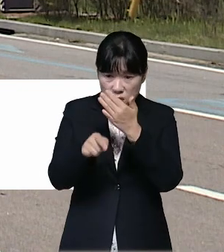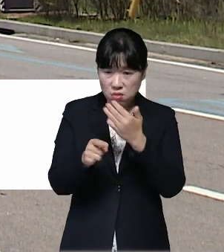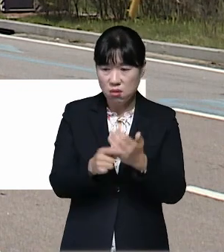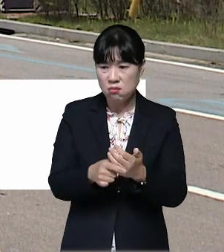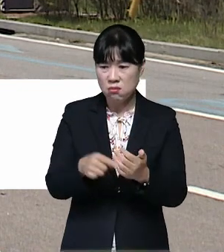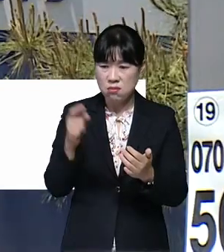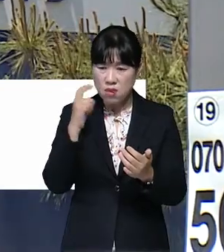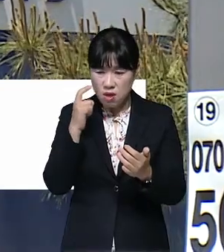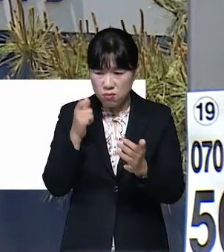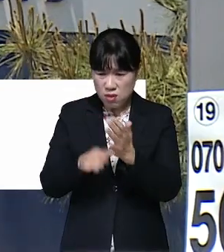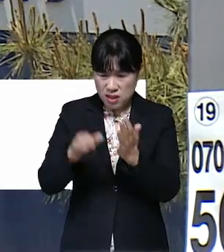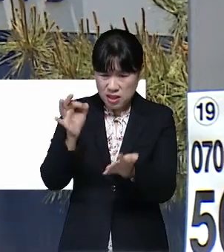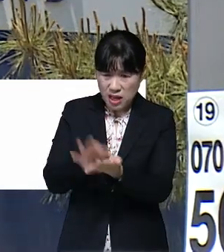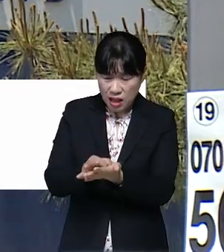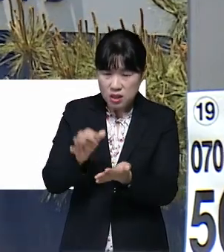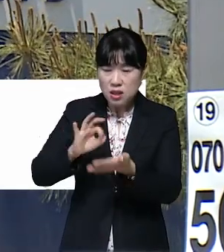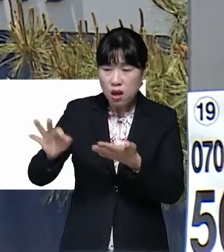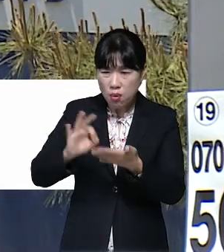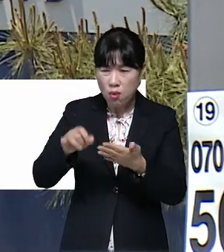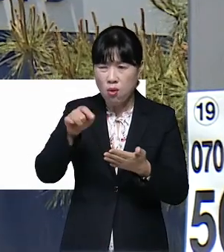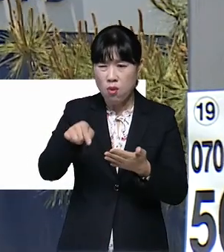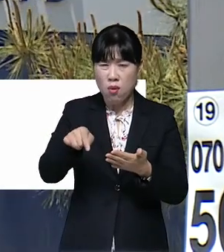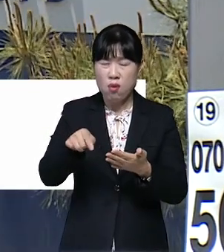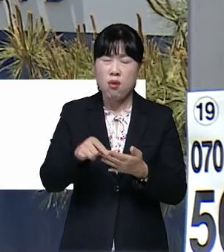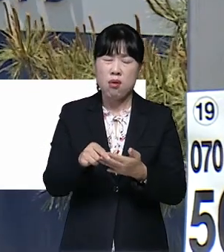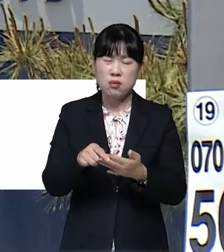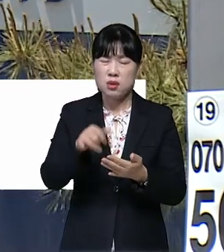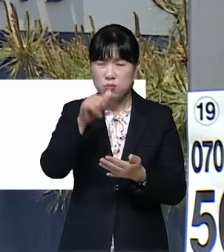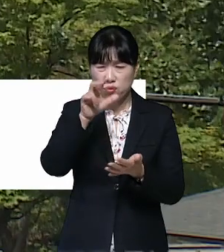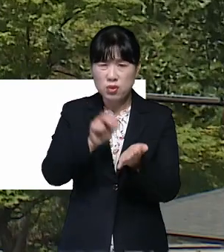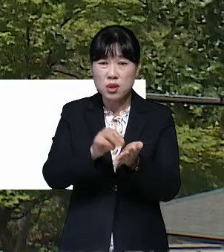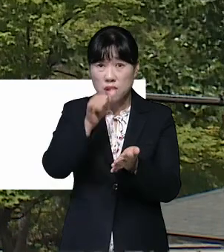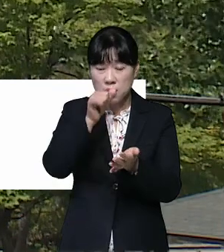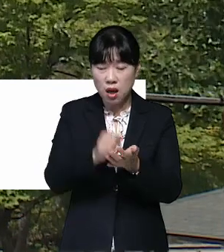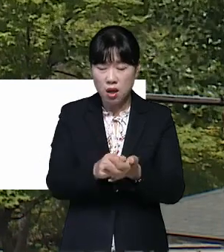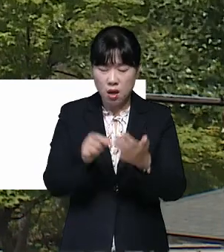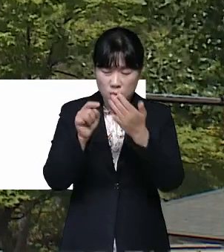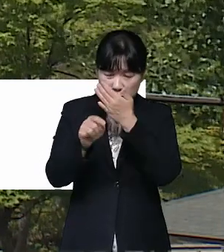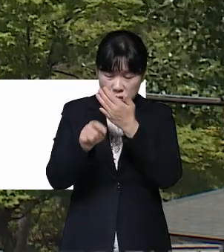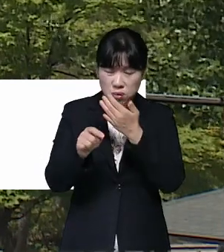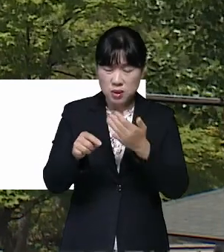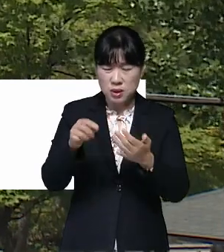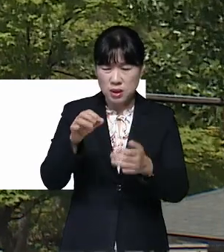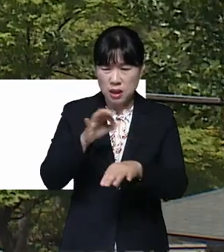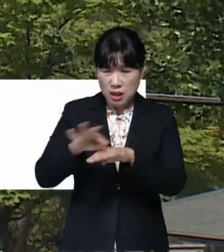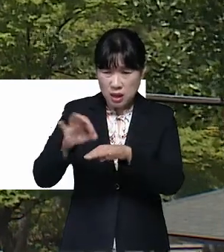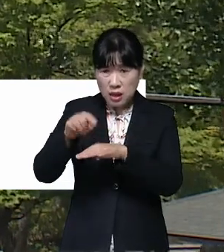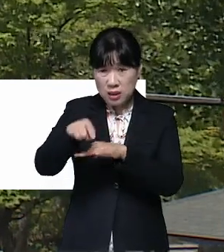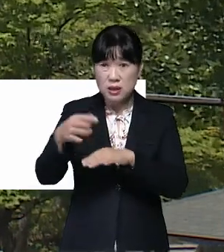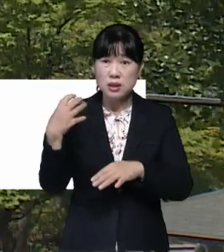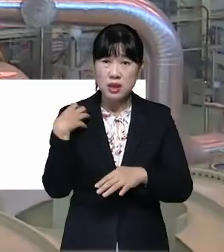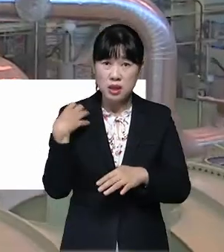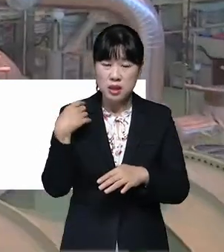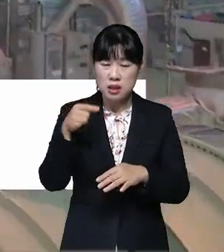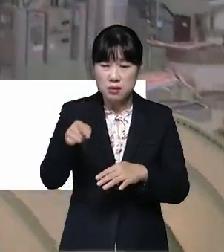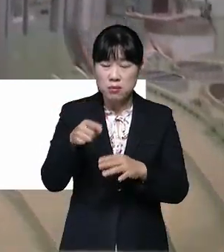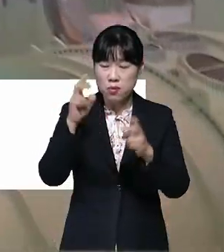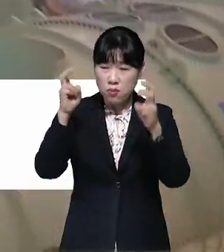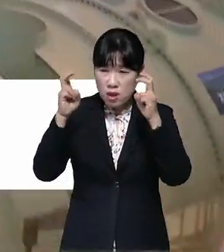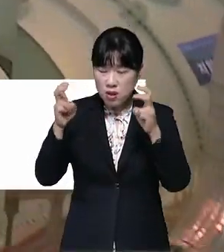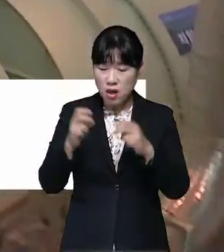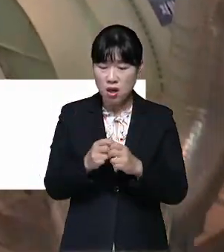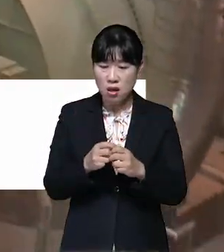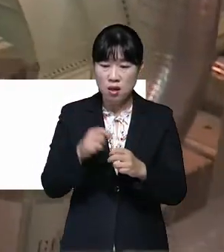3종 세트가 반복됐다고 주장했습니다. 이 의원은 부실 용접 시행사인 두산중공업과 한수원은 거짓을 은폐하기